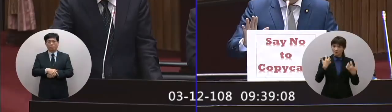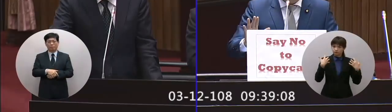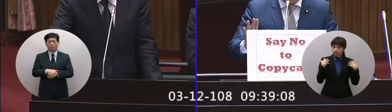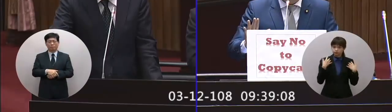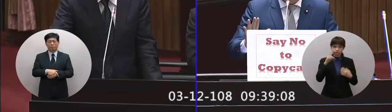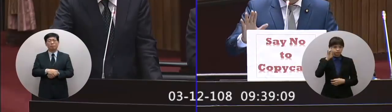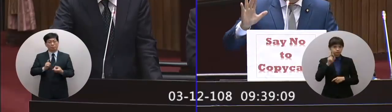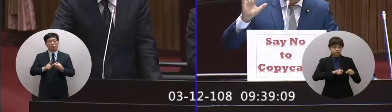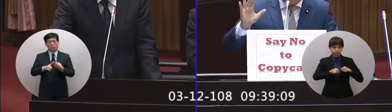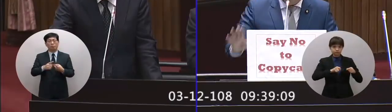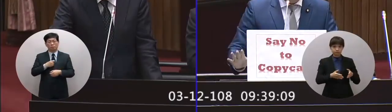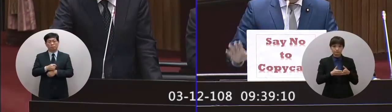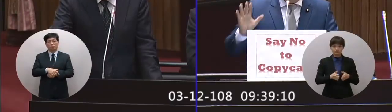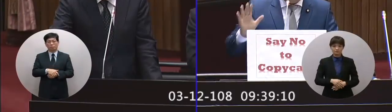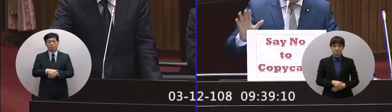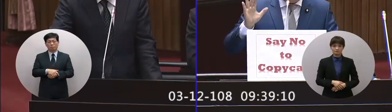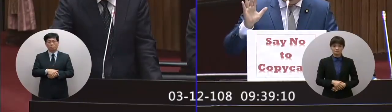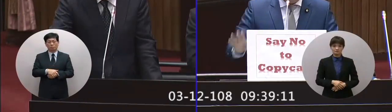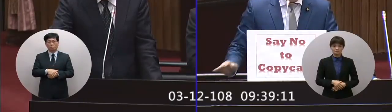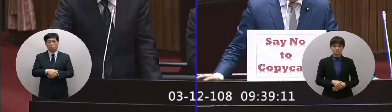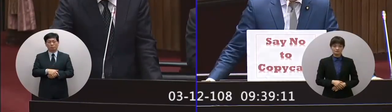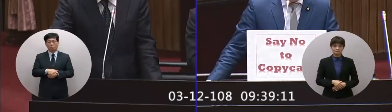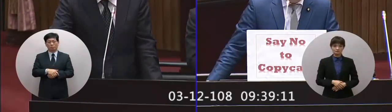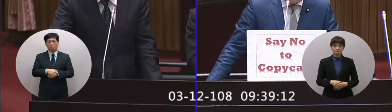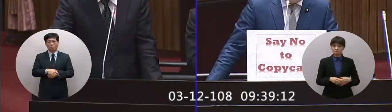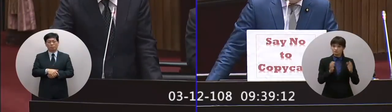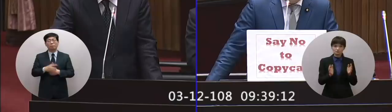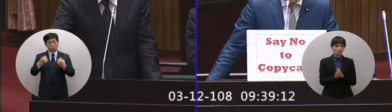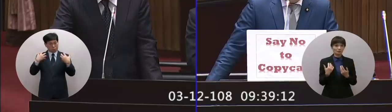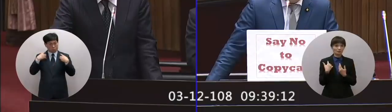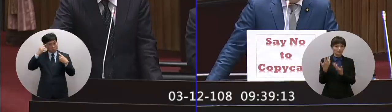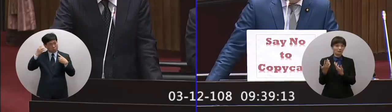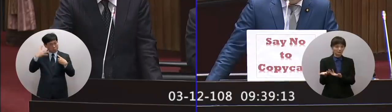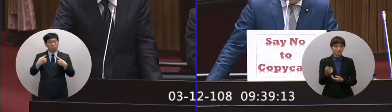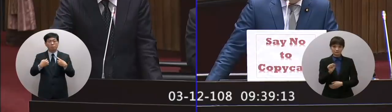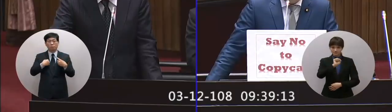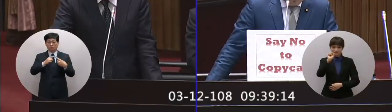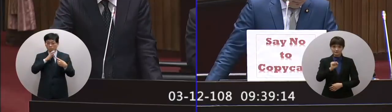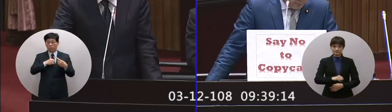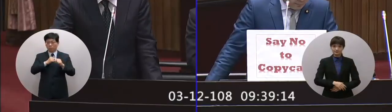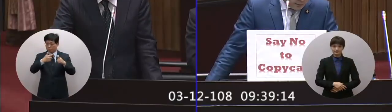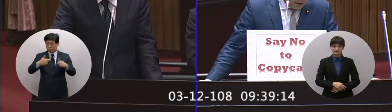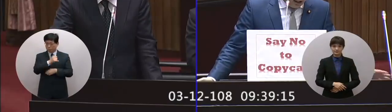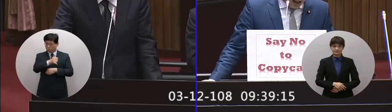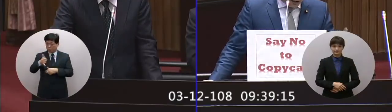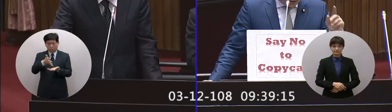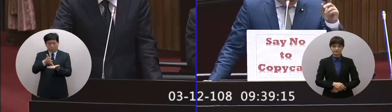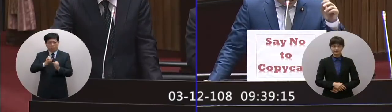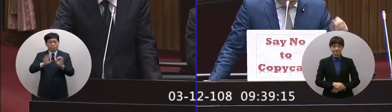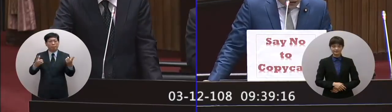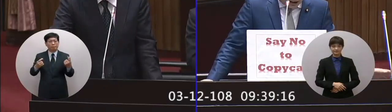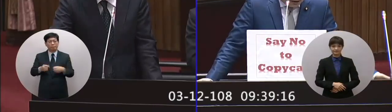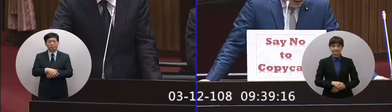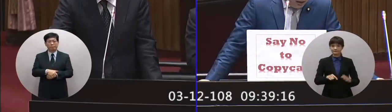的创新嘛，对不对？ 对啊。 你不能够完全毫无 我想负责 上限的这个去做嘛。 在不同的场合一直在宣示